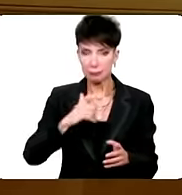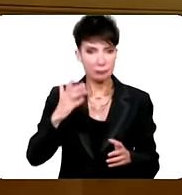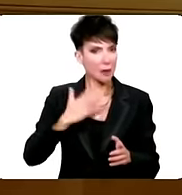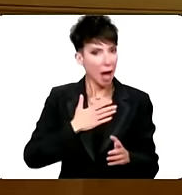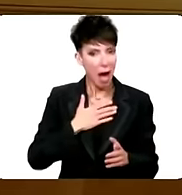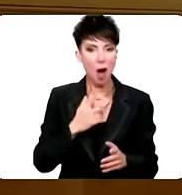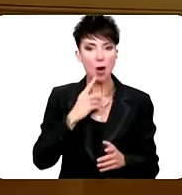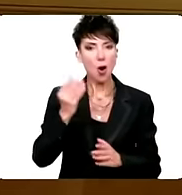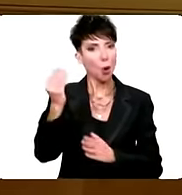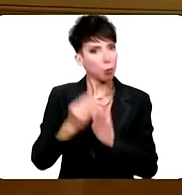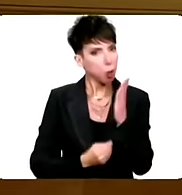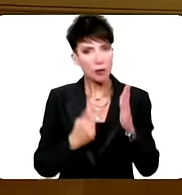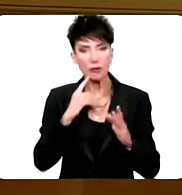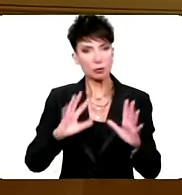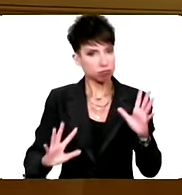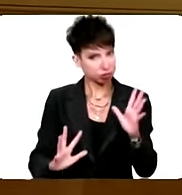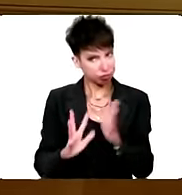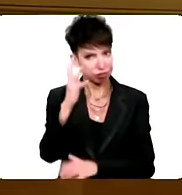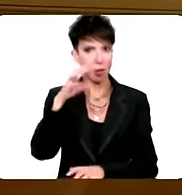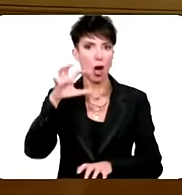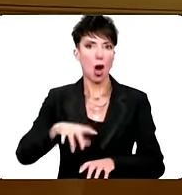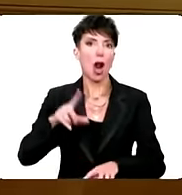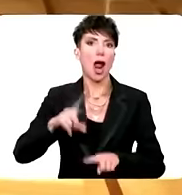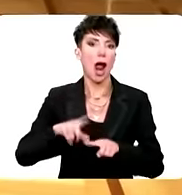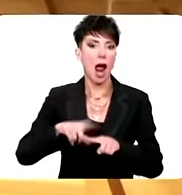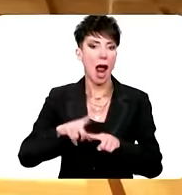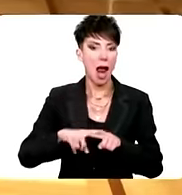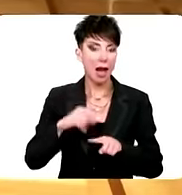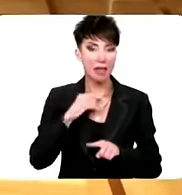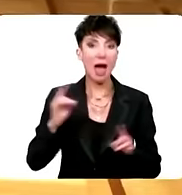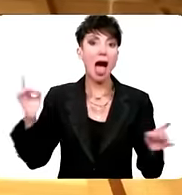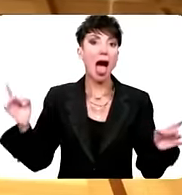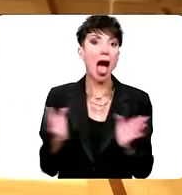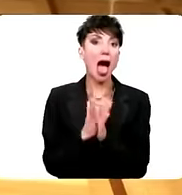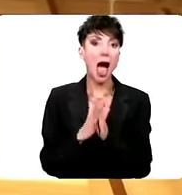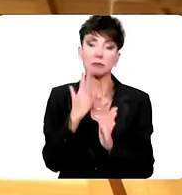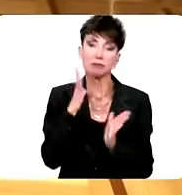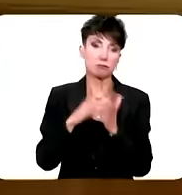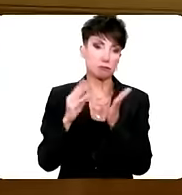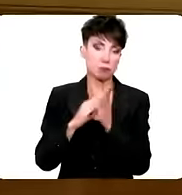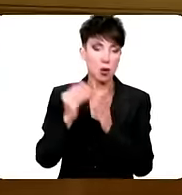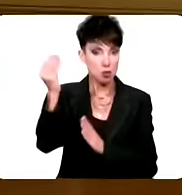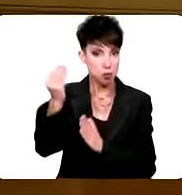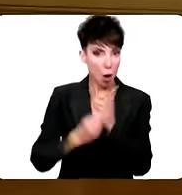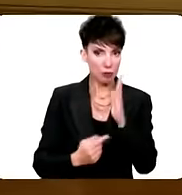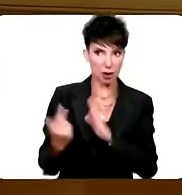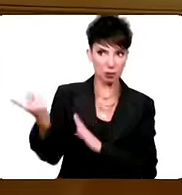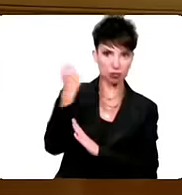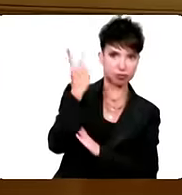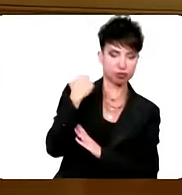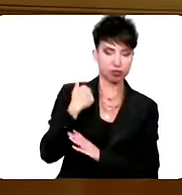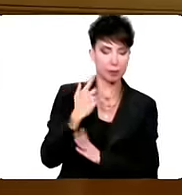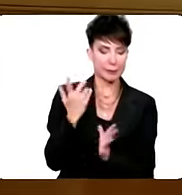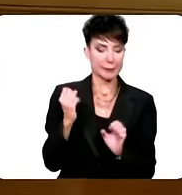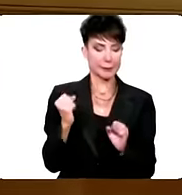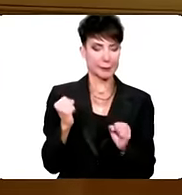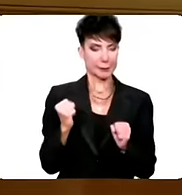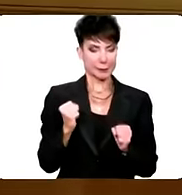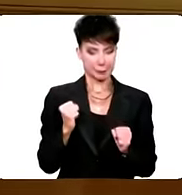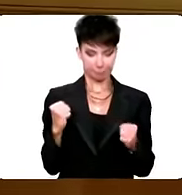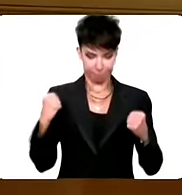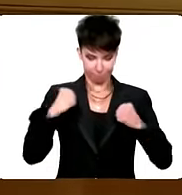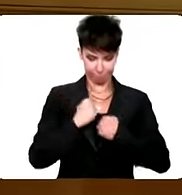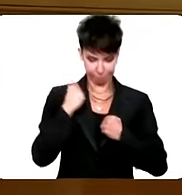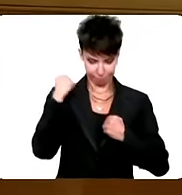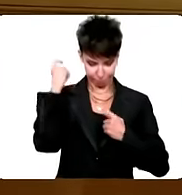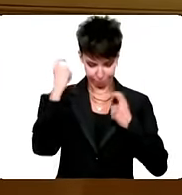πολλά πράγματα για τη χώρα, αλλά οφείλω να ανασκουμποθώ και να δω τι μπορώ να κάνω για να περάσω από πάνω από τον πύχη των προσδοκιών. Τον βάλαμε ψηλά